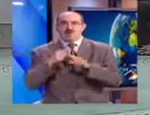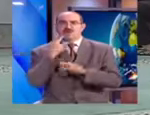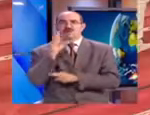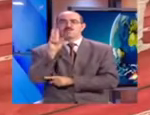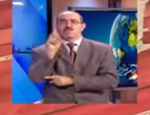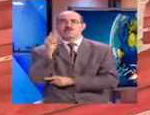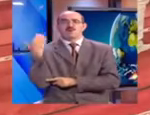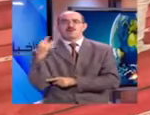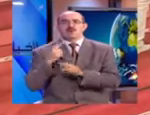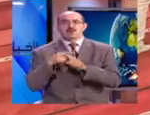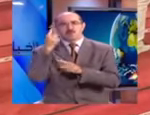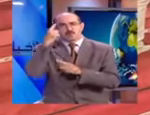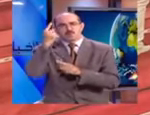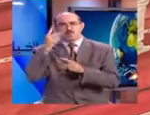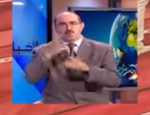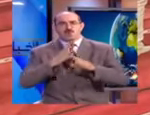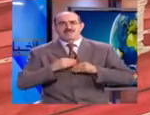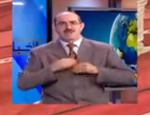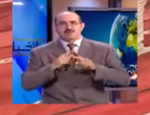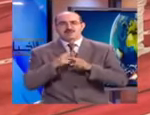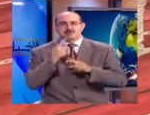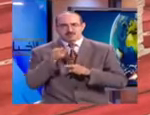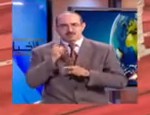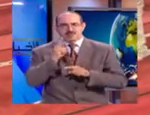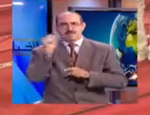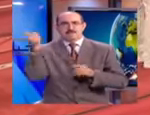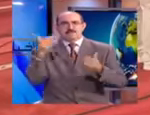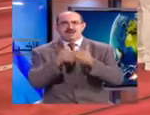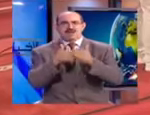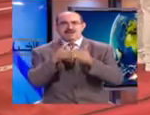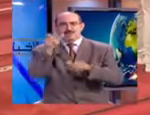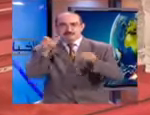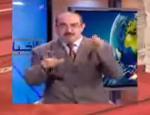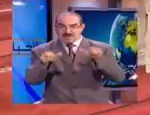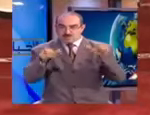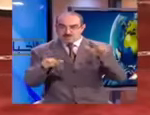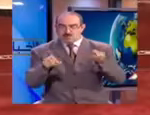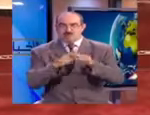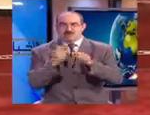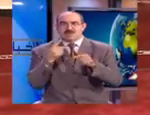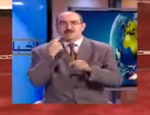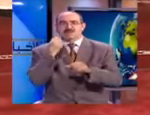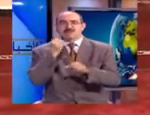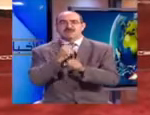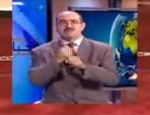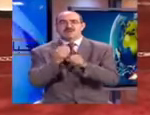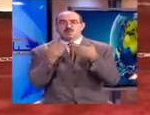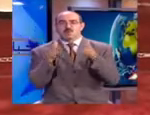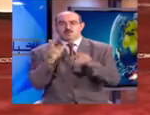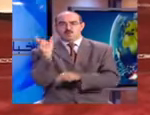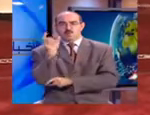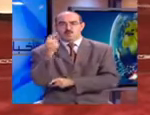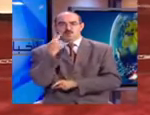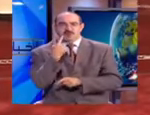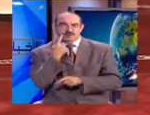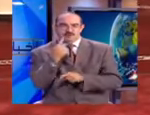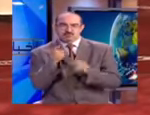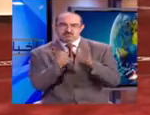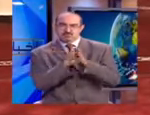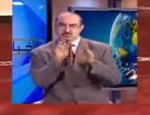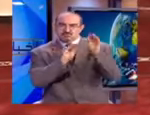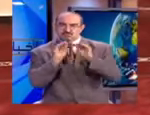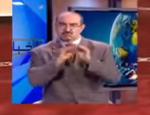المرخص لها باستقبال أكثر من 1000 مصلي. عملية فتح المساجد ستتم وفق التقيد لنظام